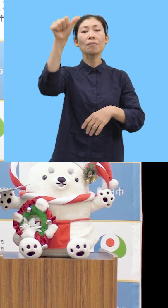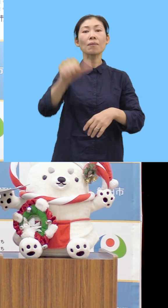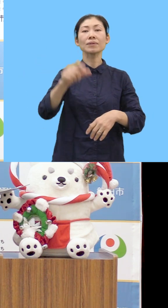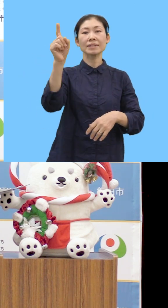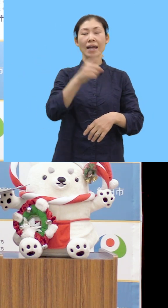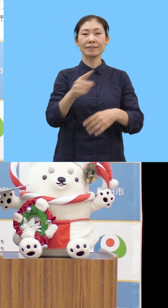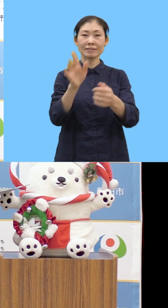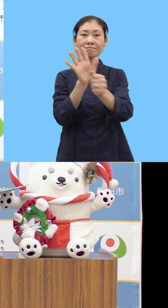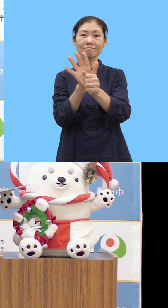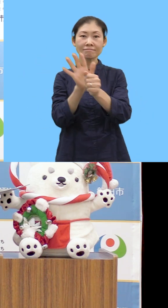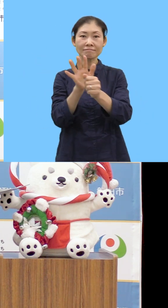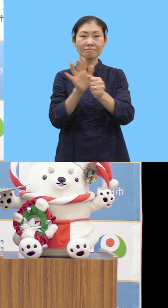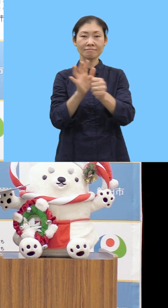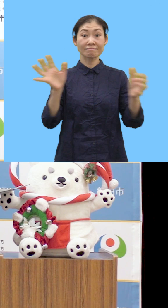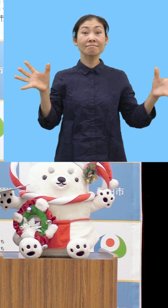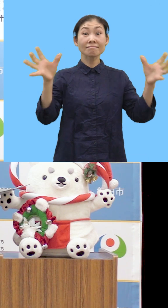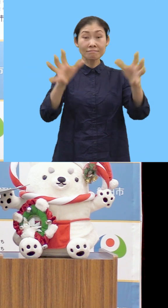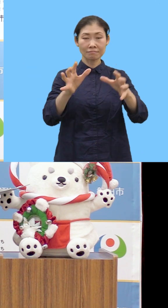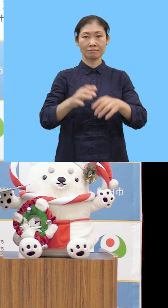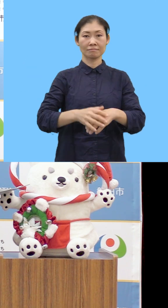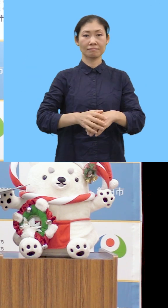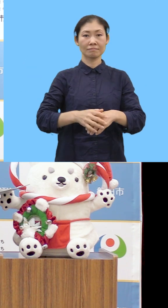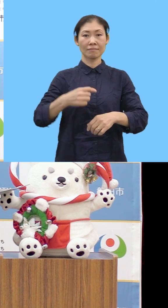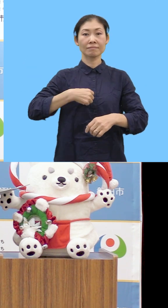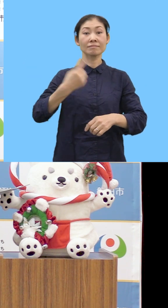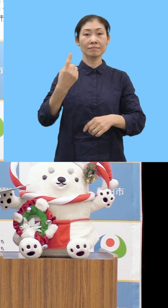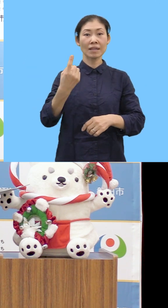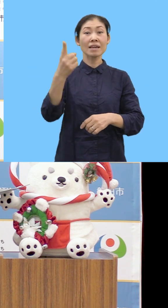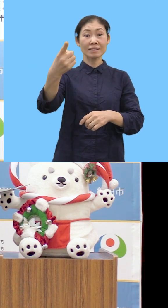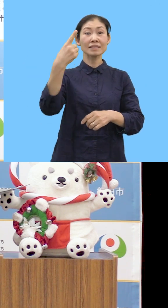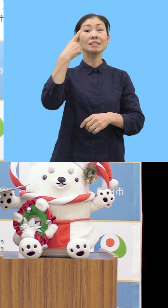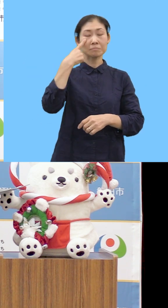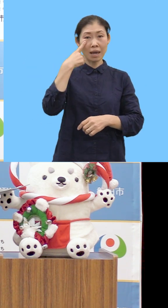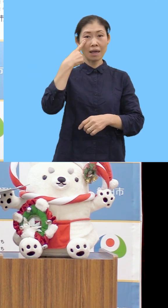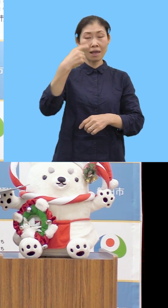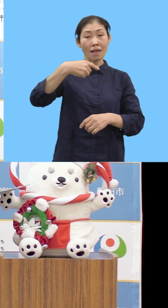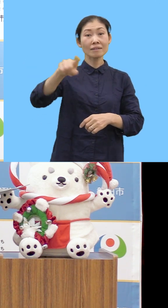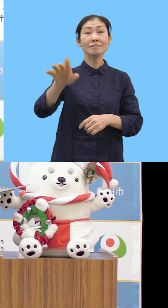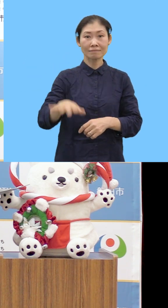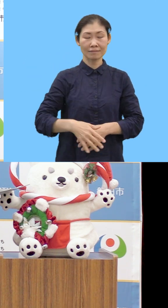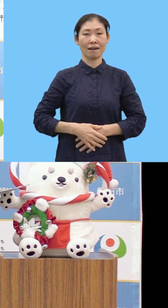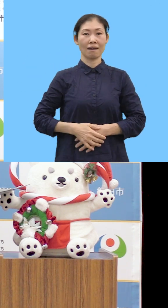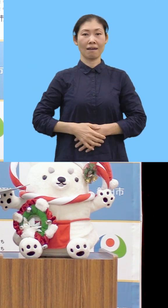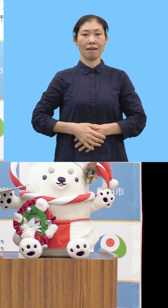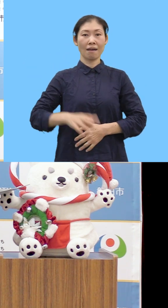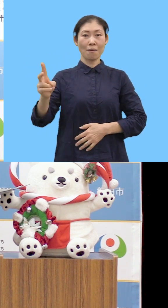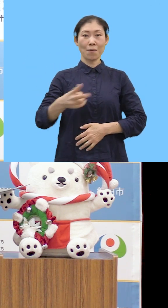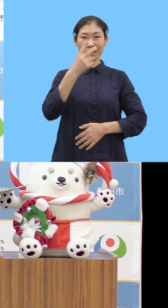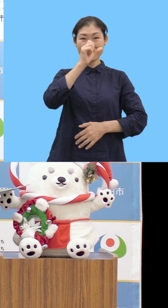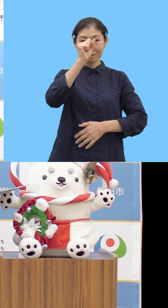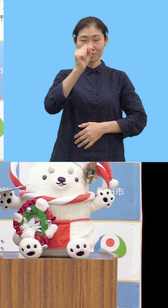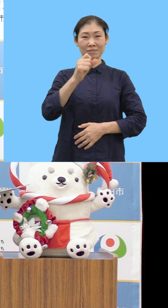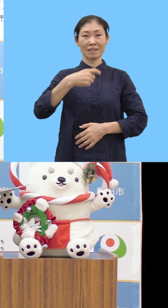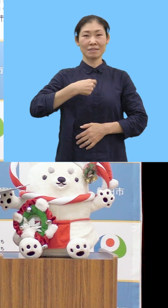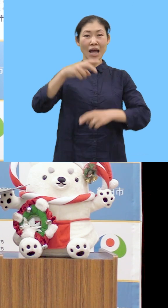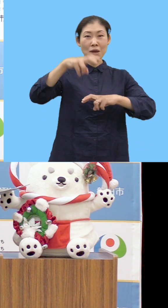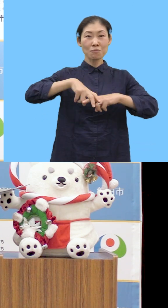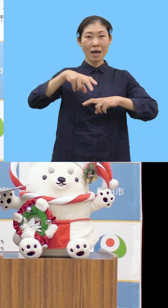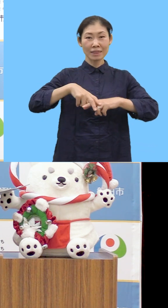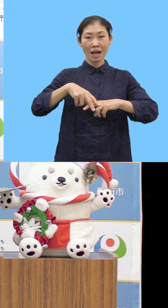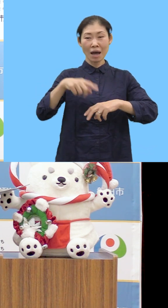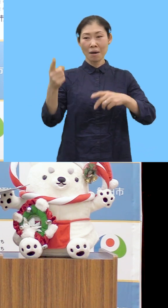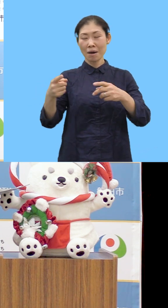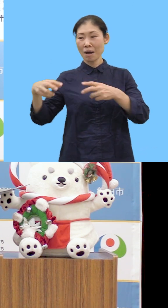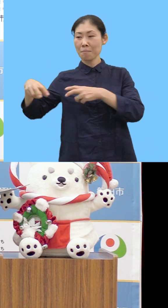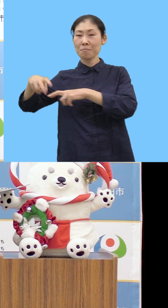、非常に私も初日に行きましたけれども、本当にいい雰囲気でありました。私が座った周りがどうやら